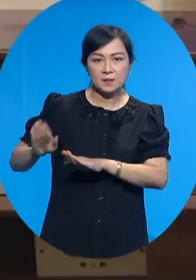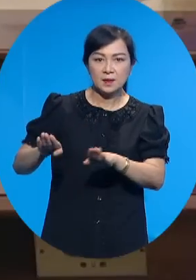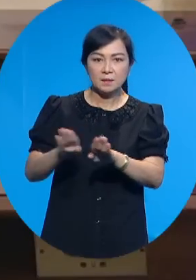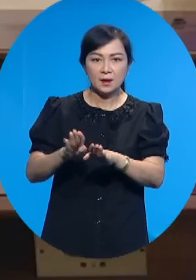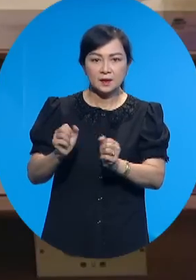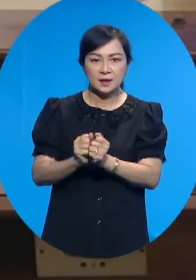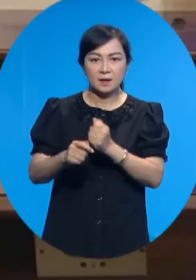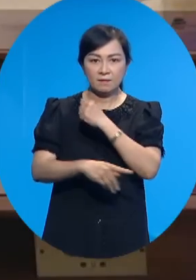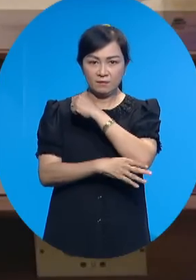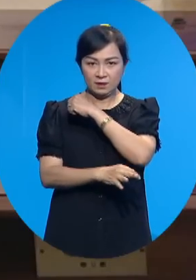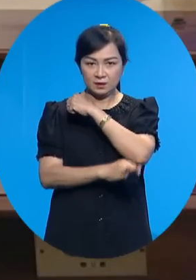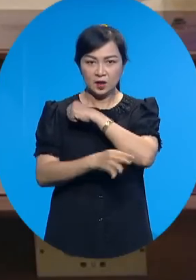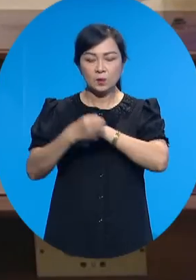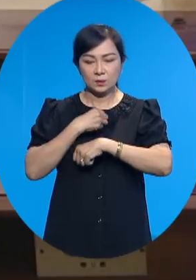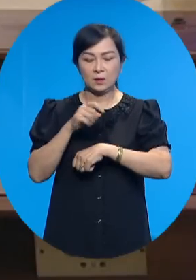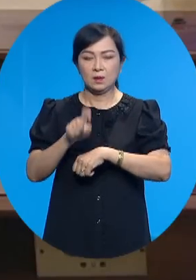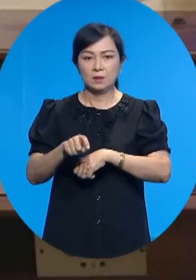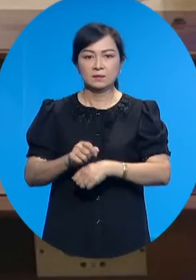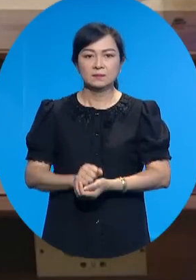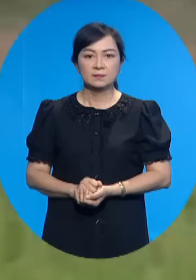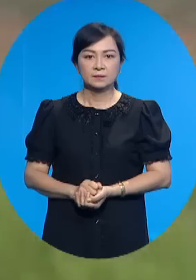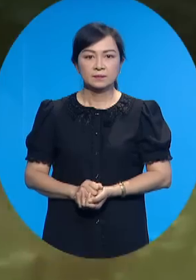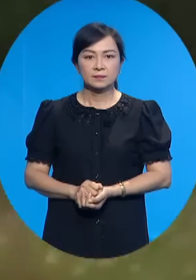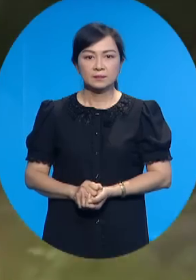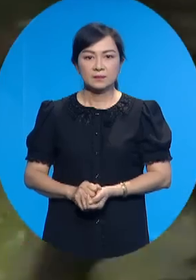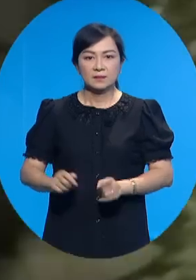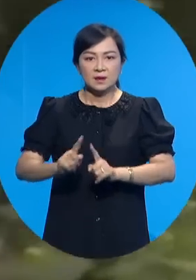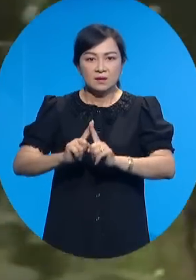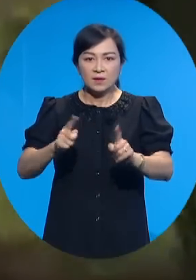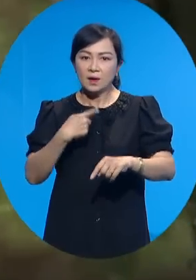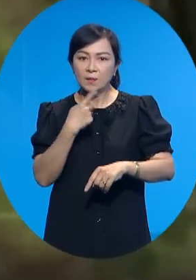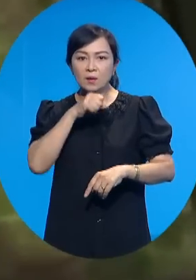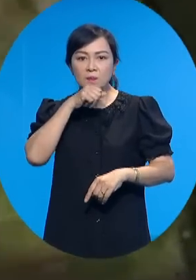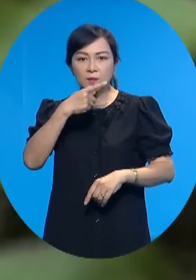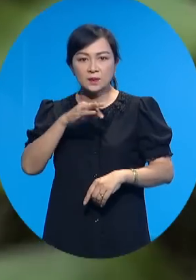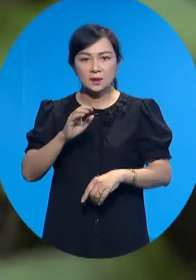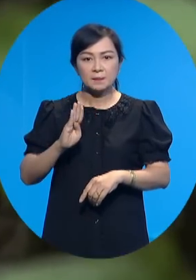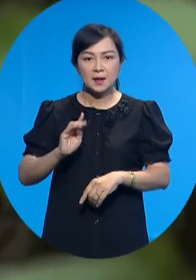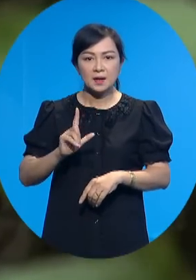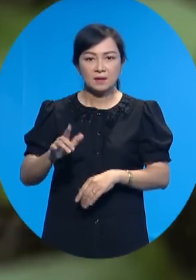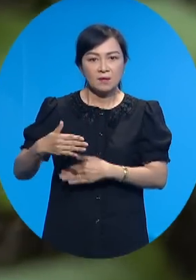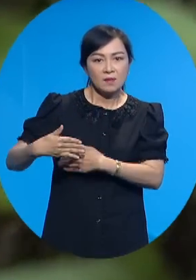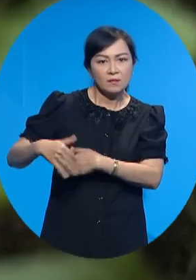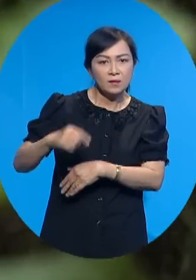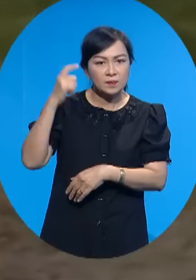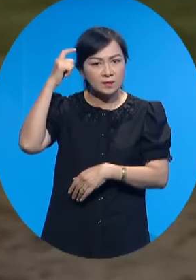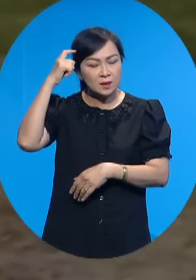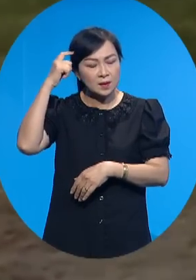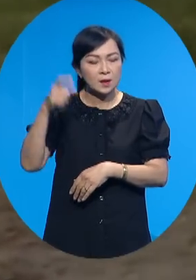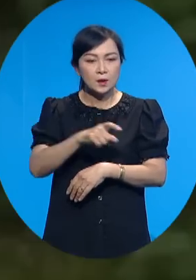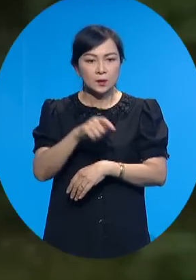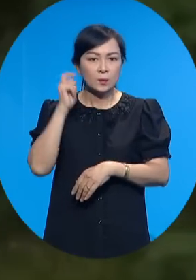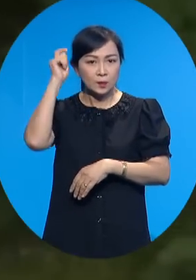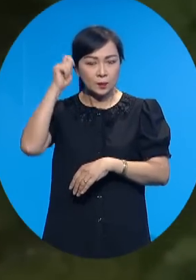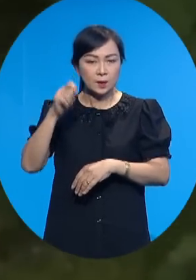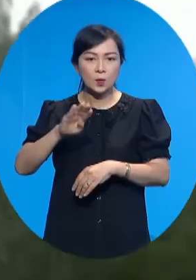bằng tất cả những phương tiện mà chúng tôi đang có. Phản ứng về tuyên bố của ông Putin, Ba Lan đã phủ nhận mọi ý định về lãnh thổ Ukraine